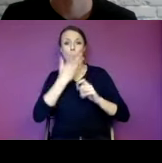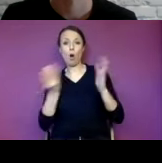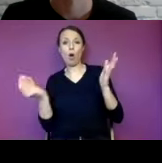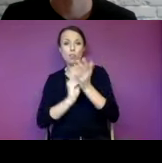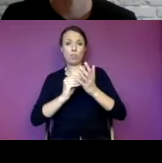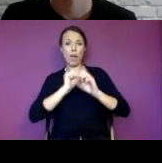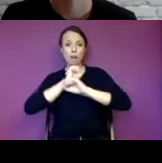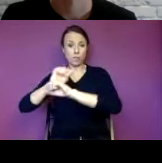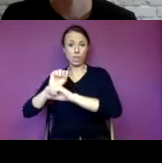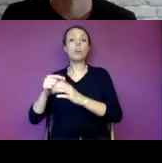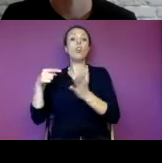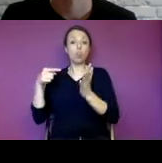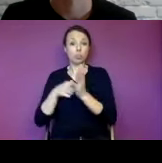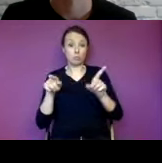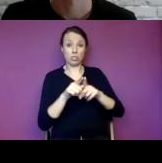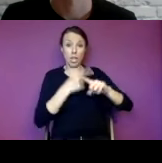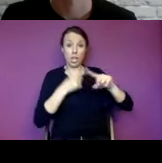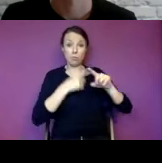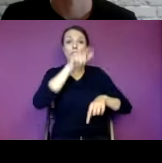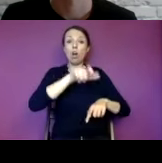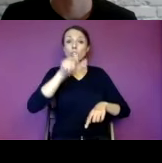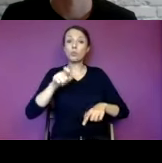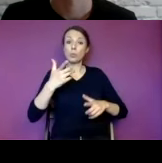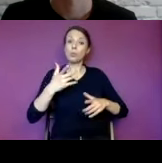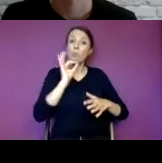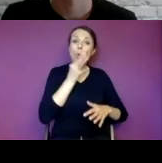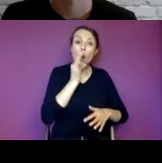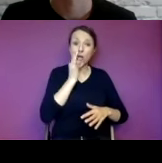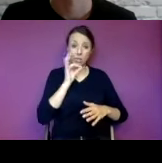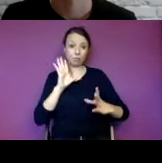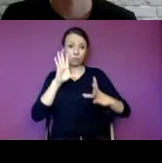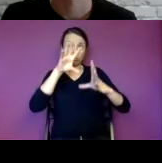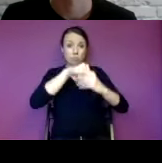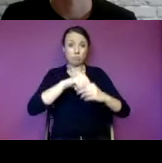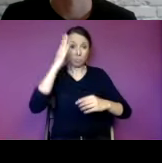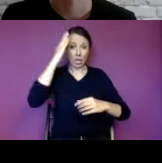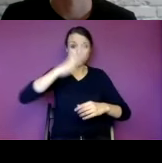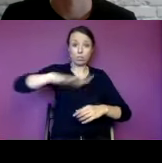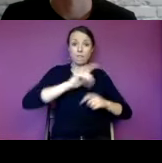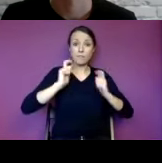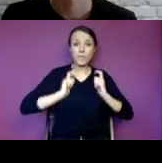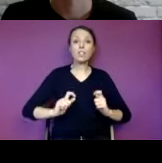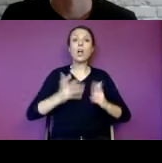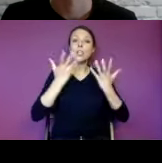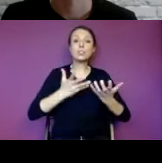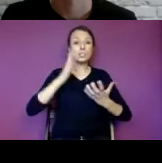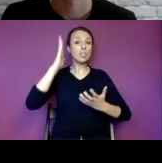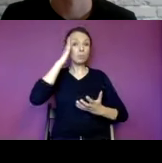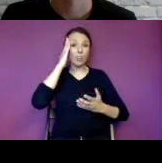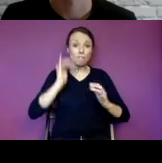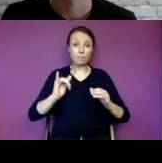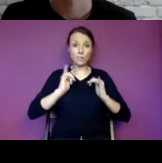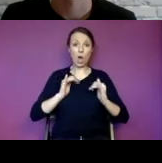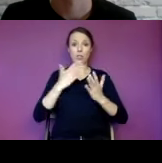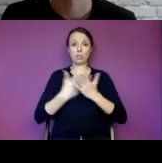osoby młode mieszkające na wsi chcą mieszkać wygodnie, i to są te bramy na autopilota i